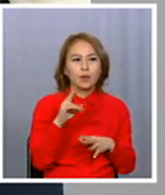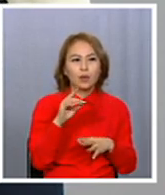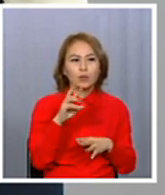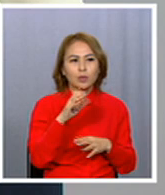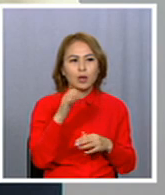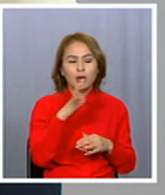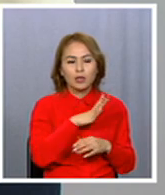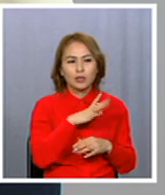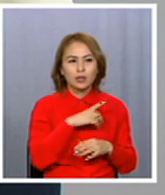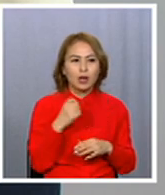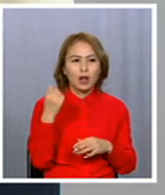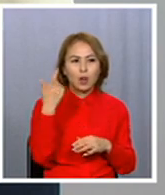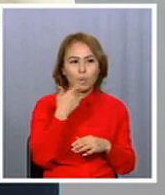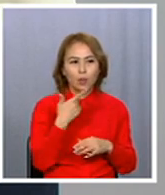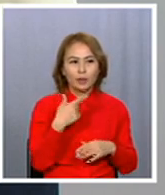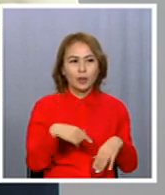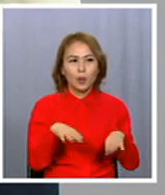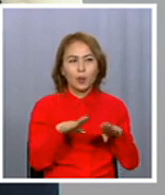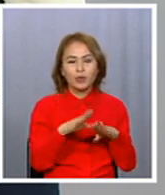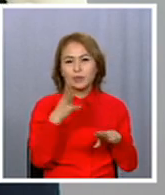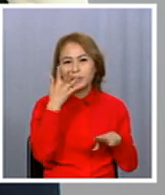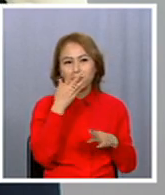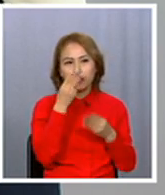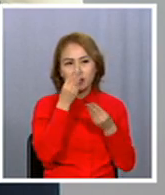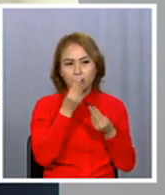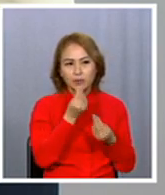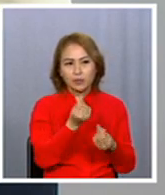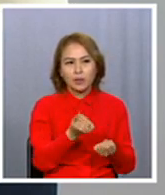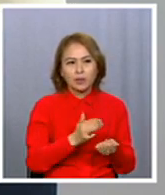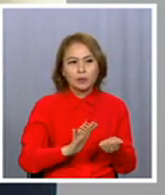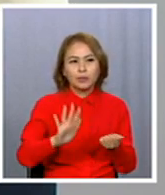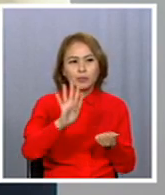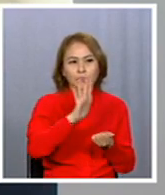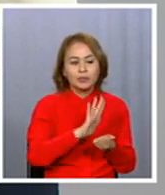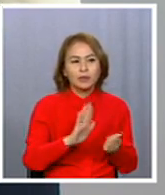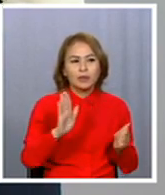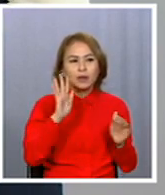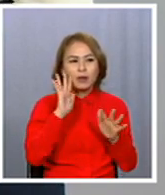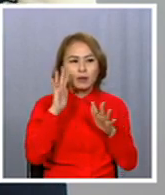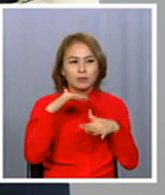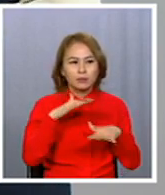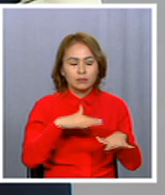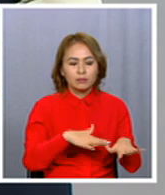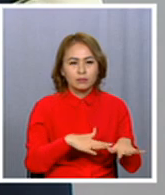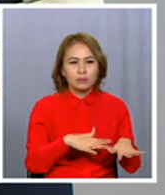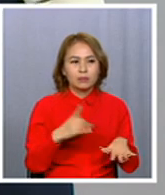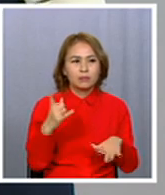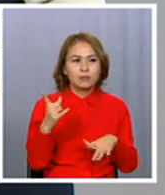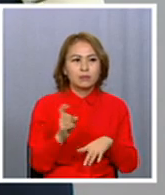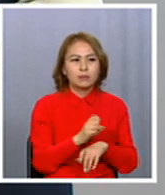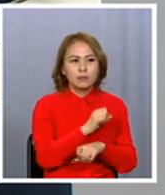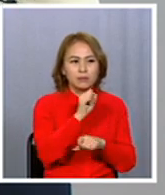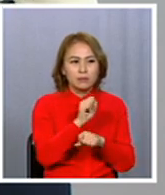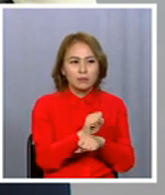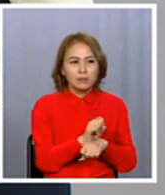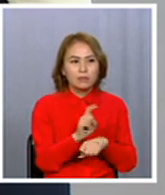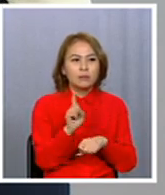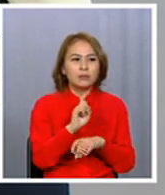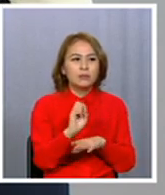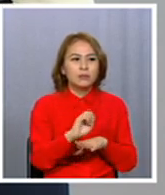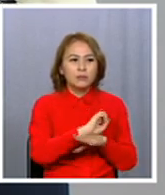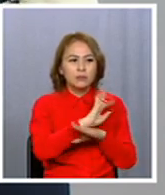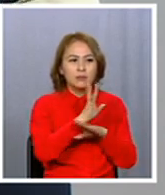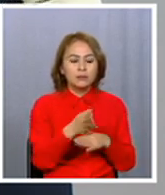кажется голубой. Такой цвет придают ей окружающая атмосфера и океаны. Первая остановка.